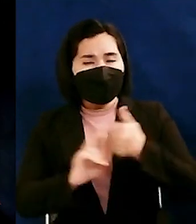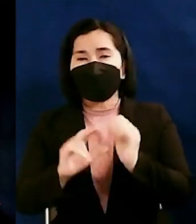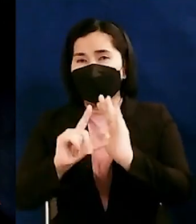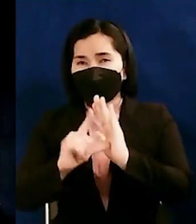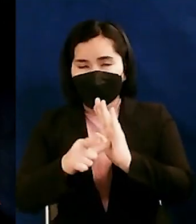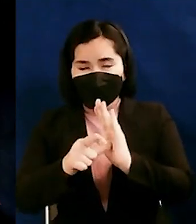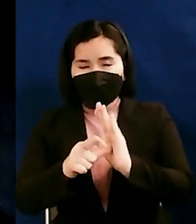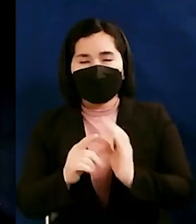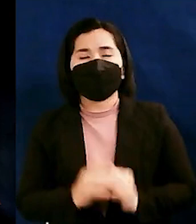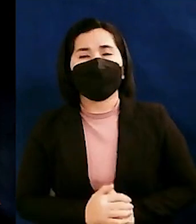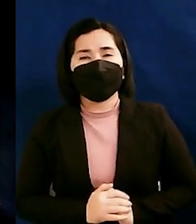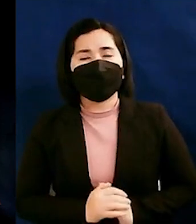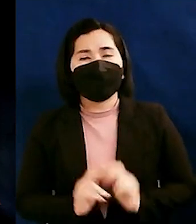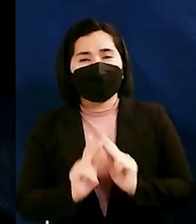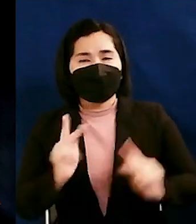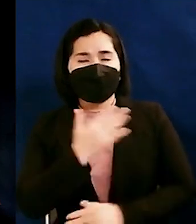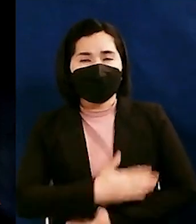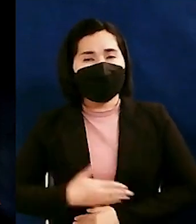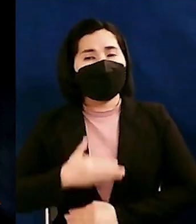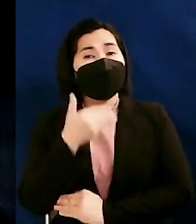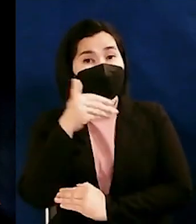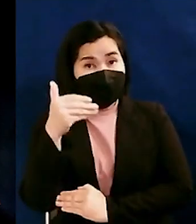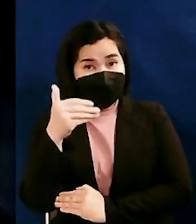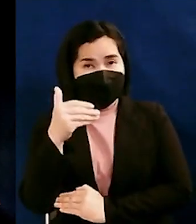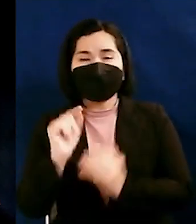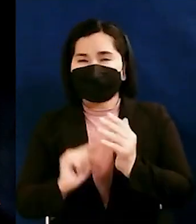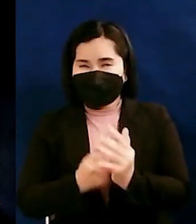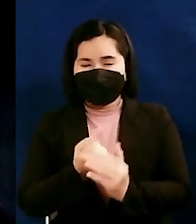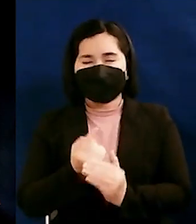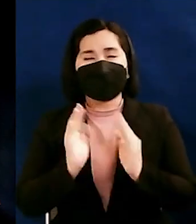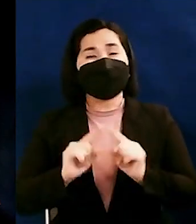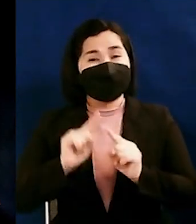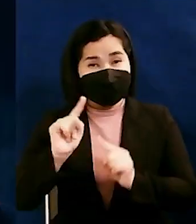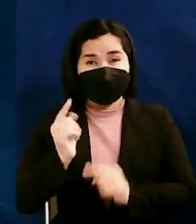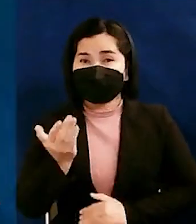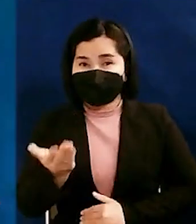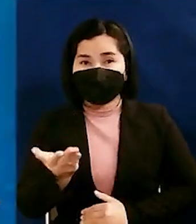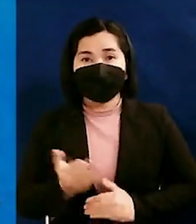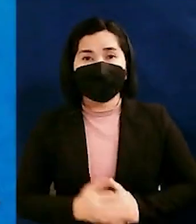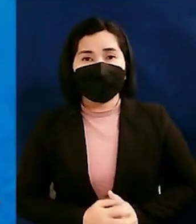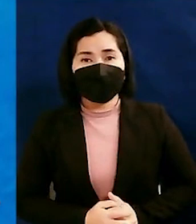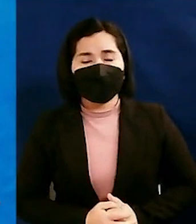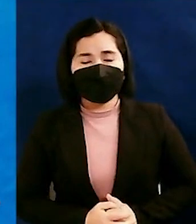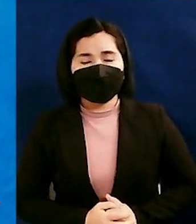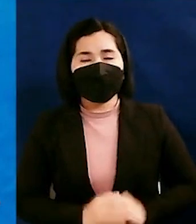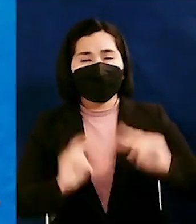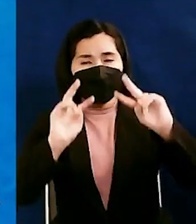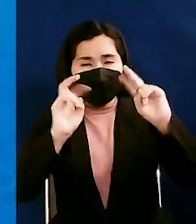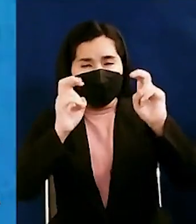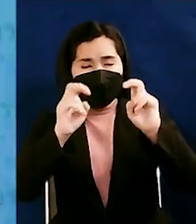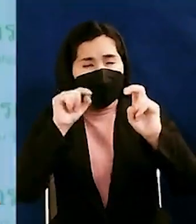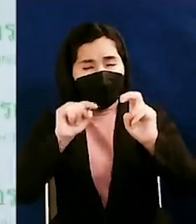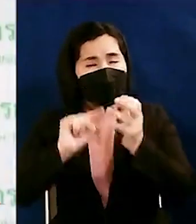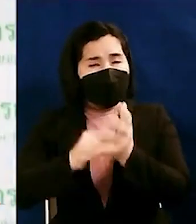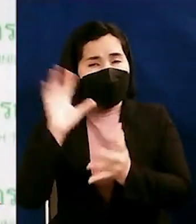ขาธิการคณะกรรมการสุขภาพแห่งชาติขออนุญาตไปเริ่มกันที่ท่านรองปลัดธงชัยก่อนเลยค่ะว่าประเด็นนี้เป็นมาเป็น